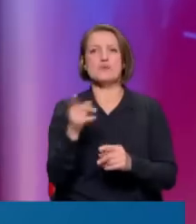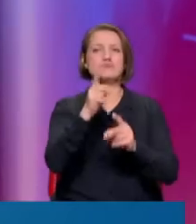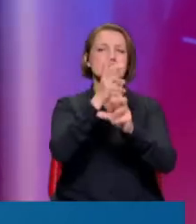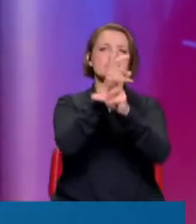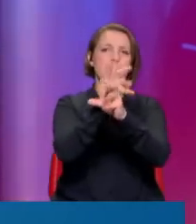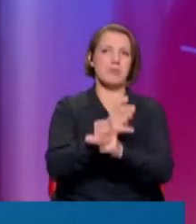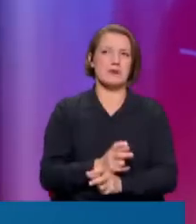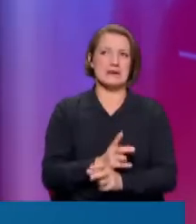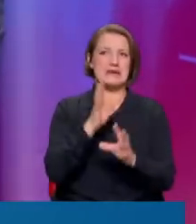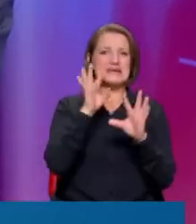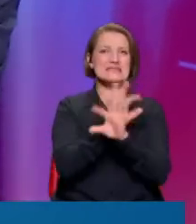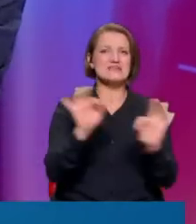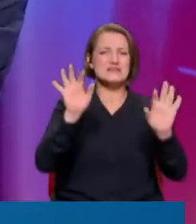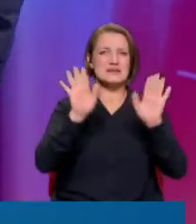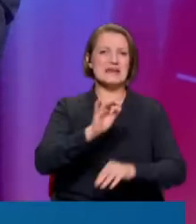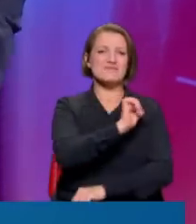boşalttı